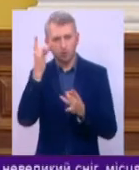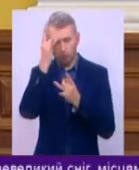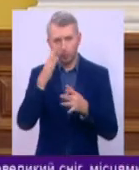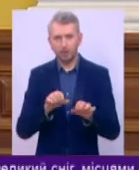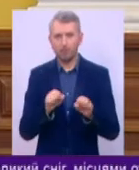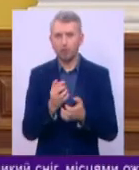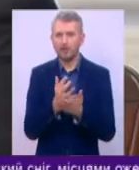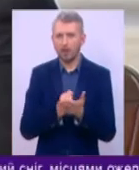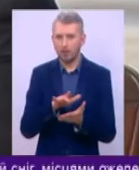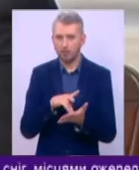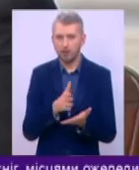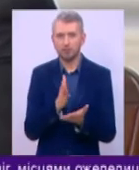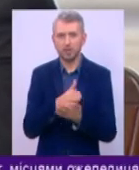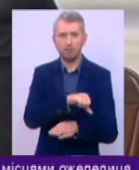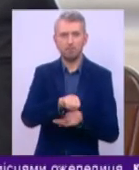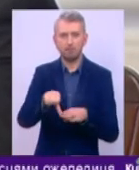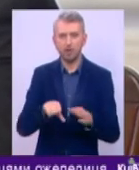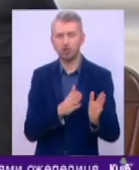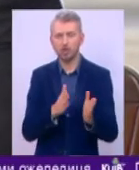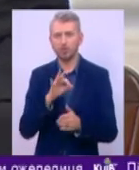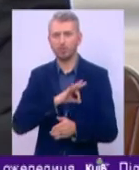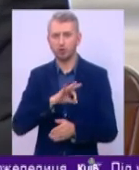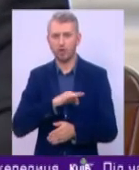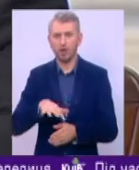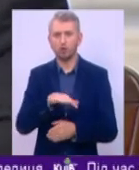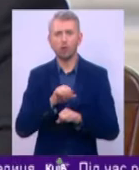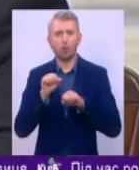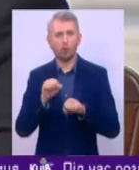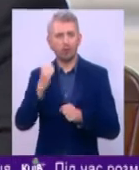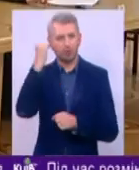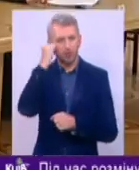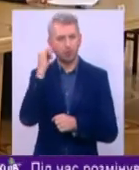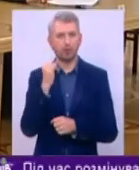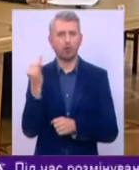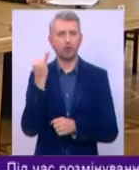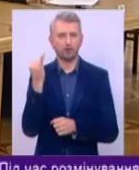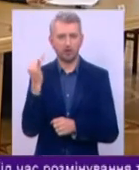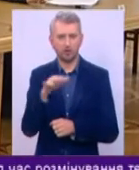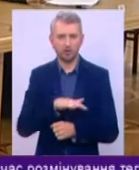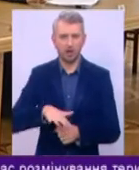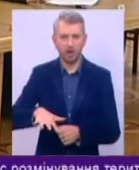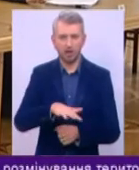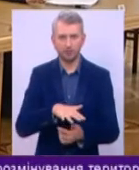міста. Він міститиме межі та режими використання зон охорони пам'яток та історичних ареалів.